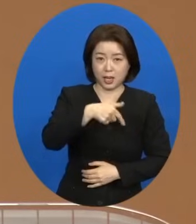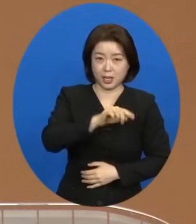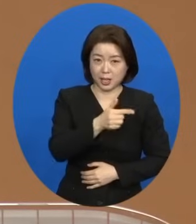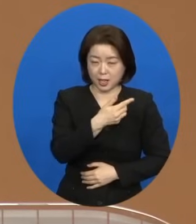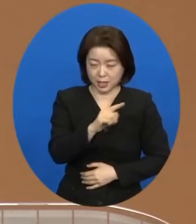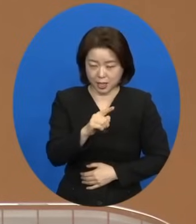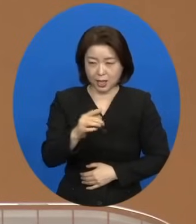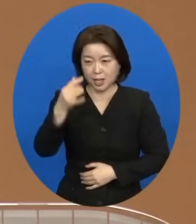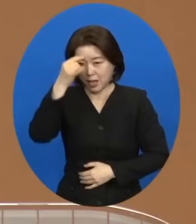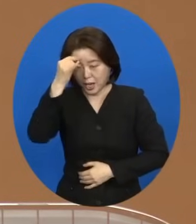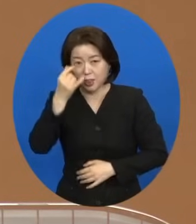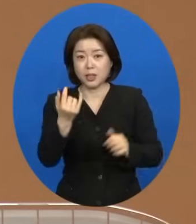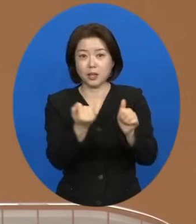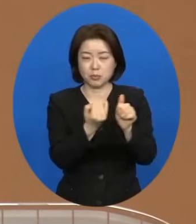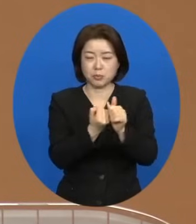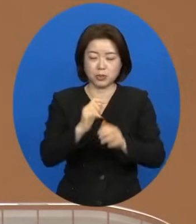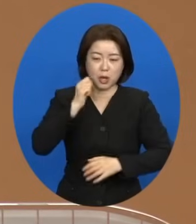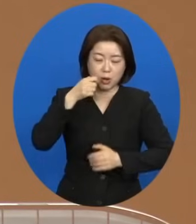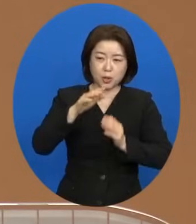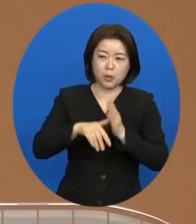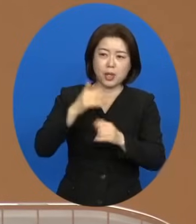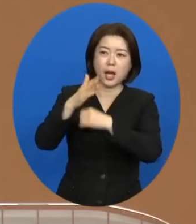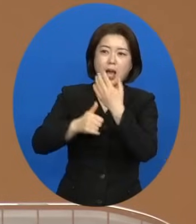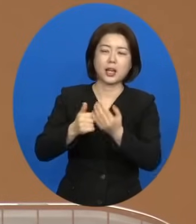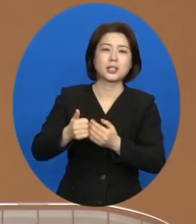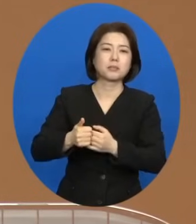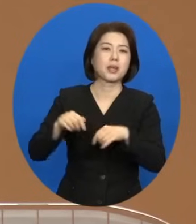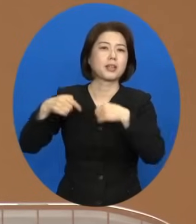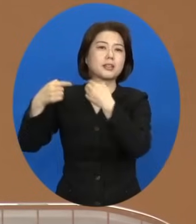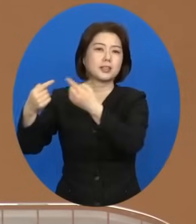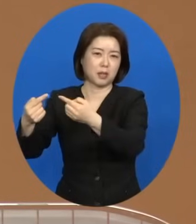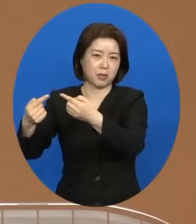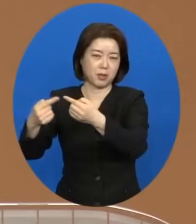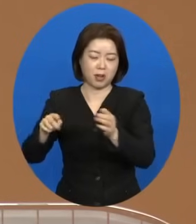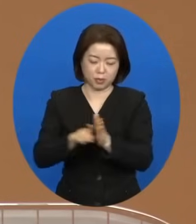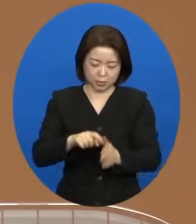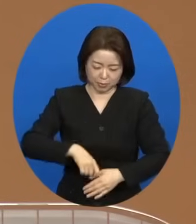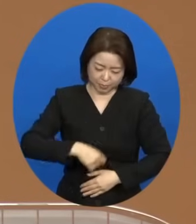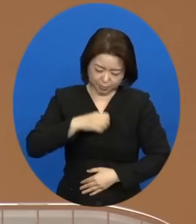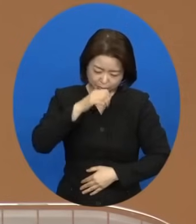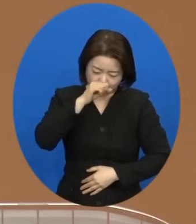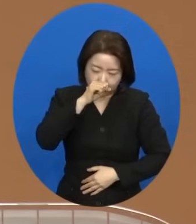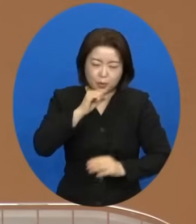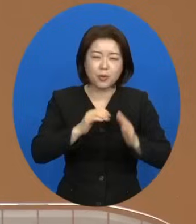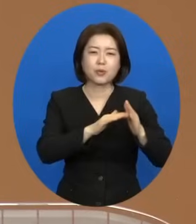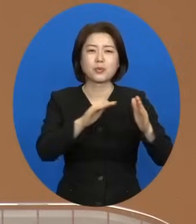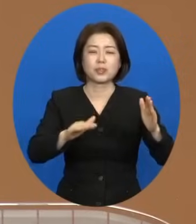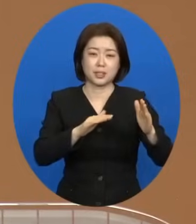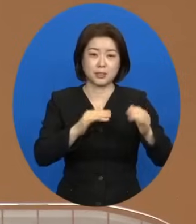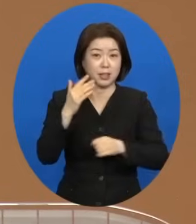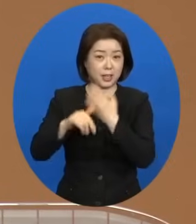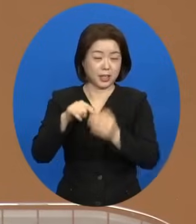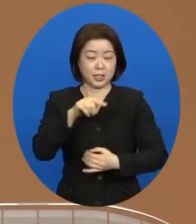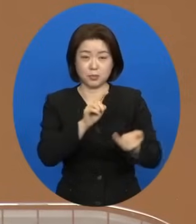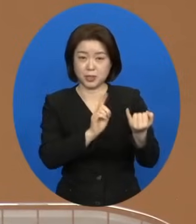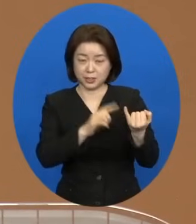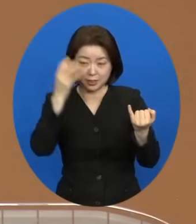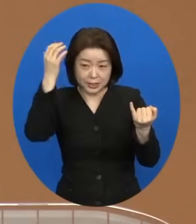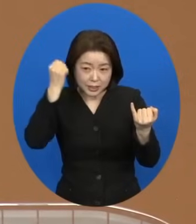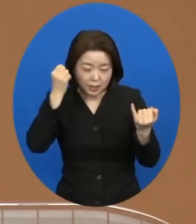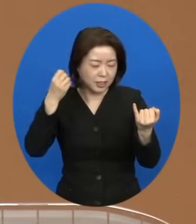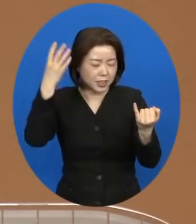나아갔다는 점에서 참으로 신실한 가정이었습니다 하나님께서 그녀를 기억하시고 잊지